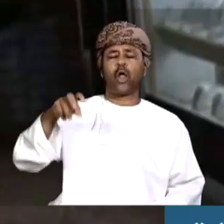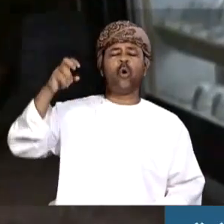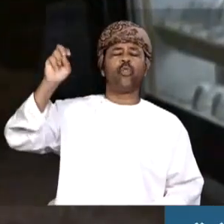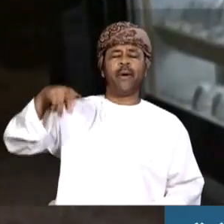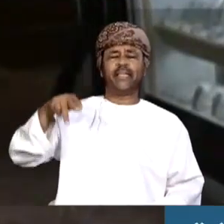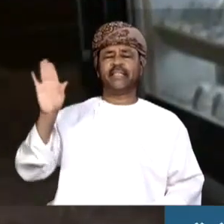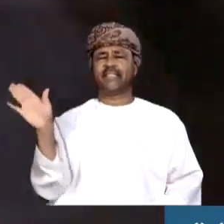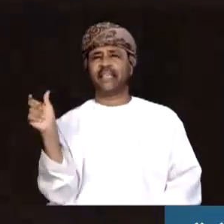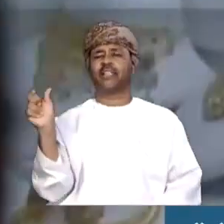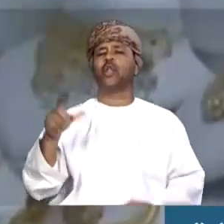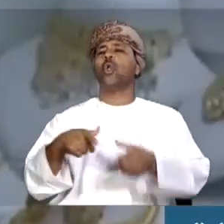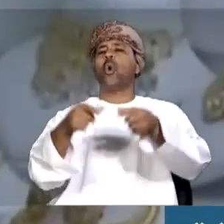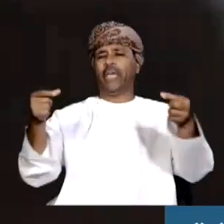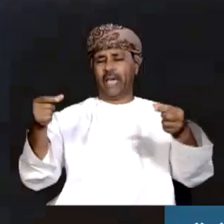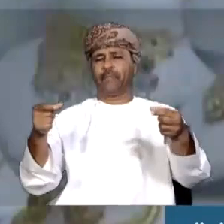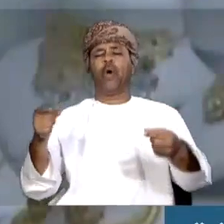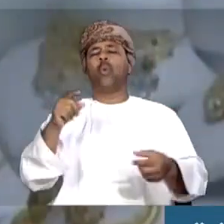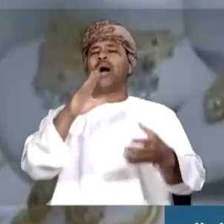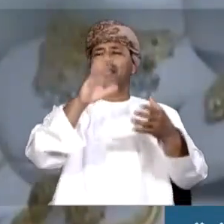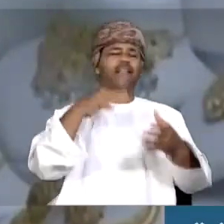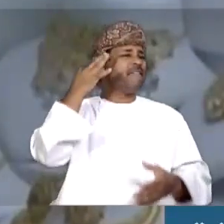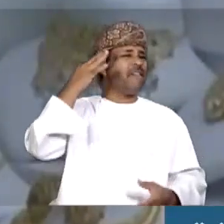865.80 دولارا للأوقية، بينما انخفضت الفضة